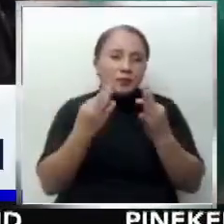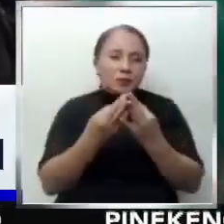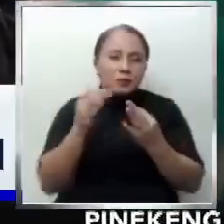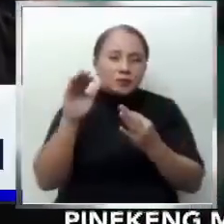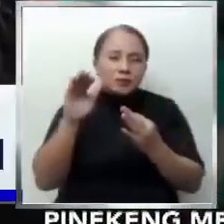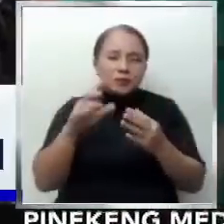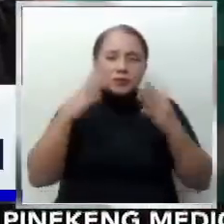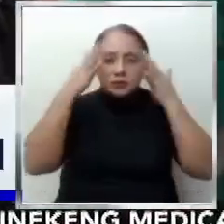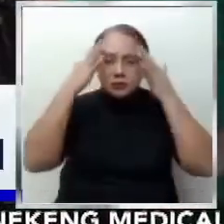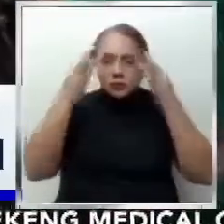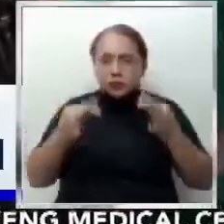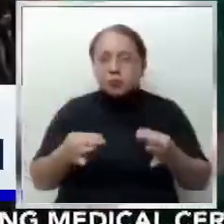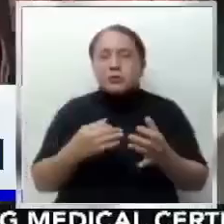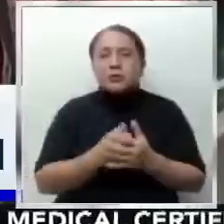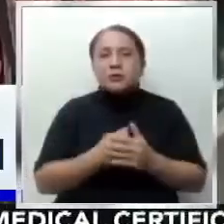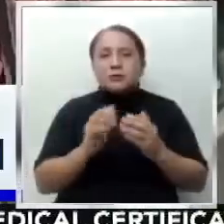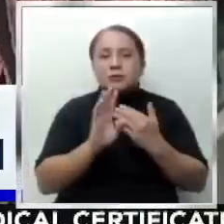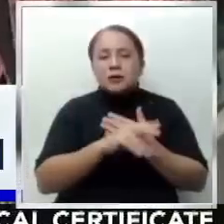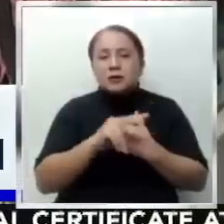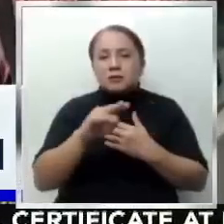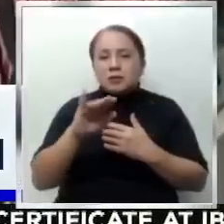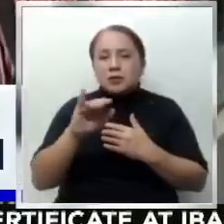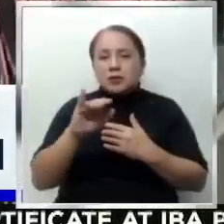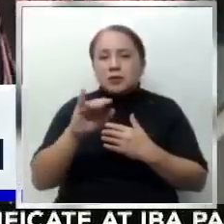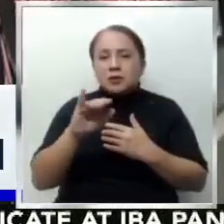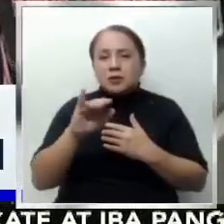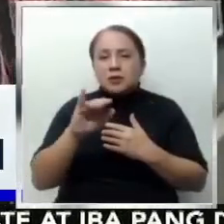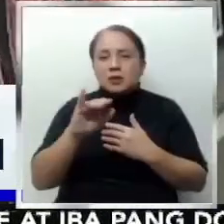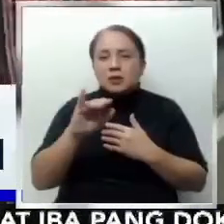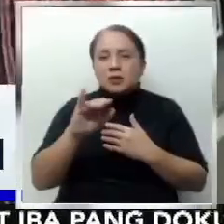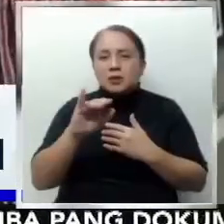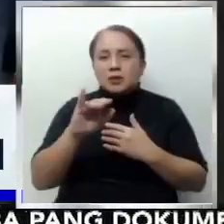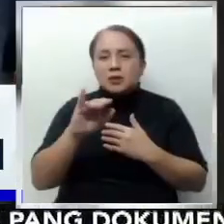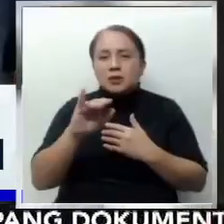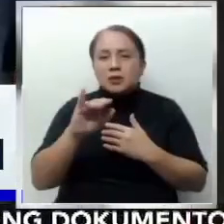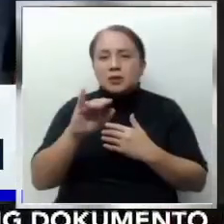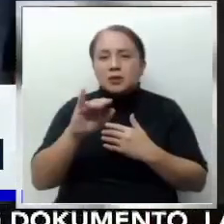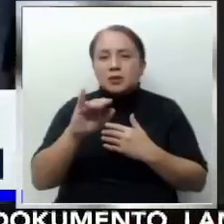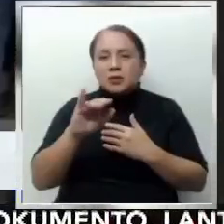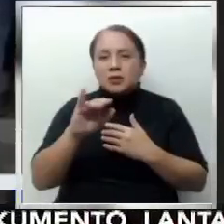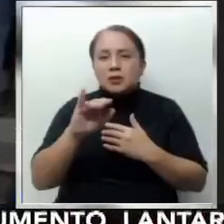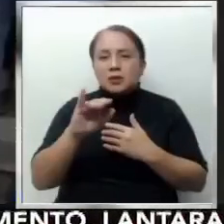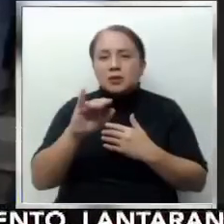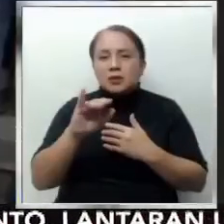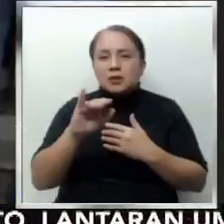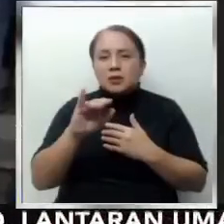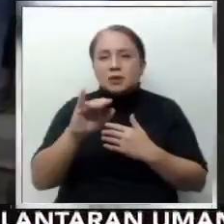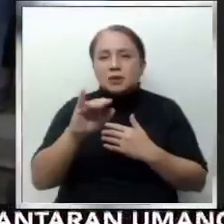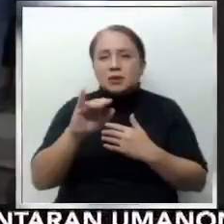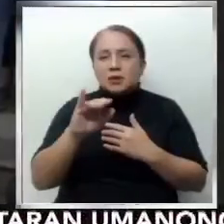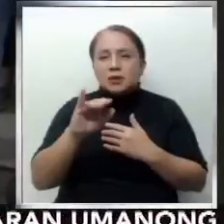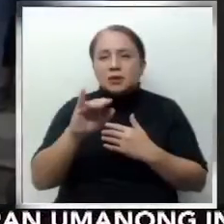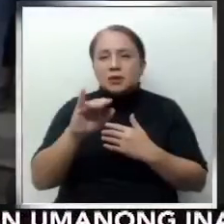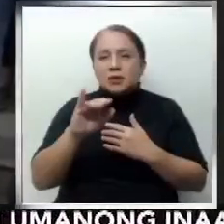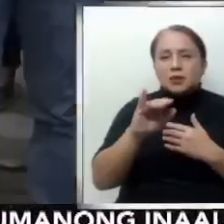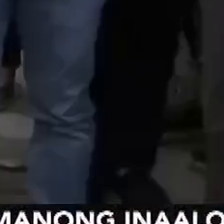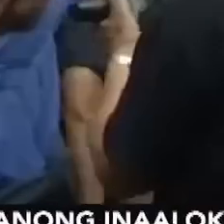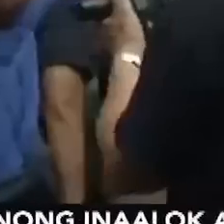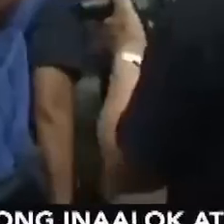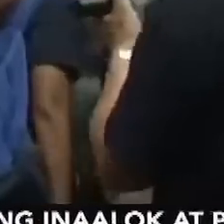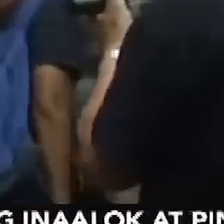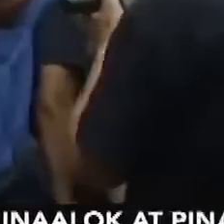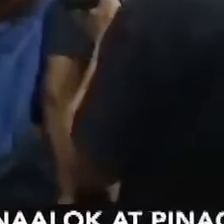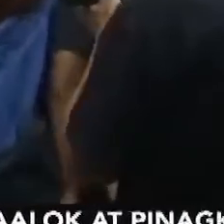Ibinalik naman sa NBI ang reklamo para sa dagdag na case build-up. Para sa GMA Integrated News, Salima